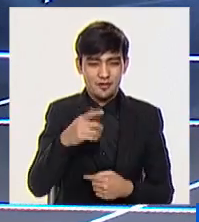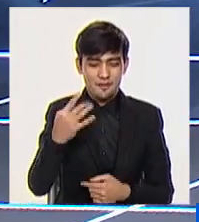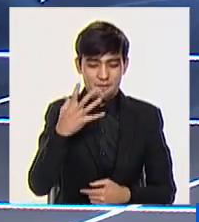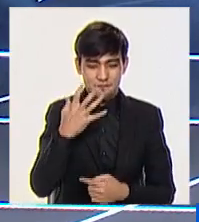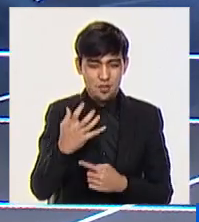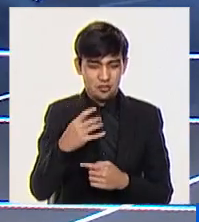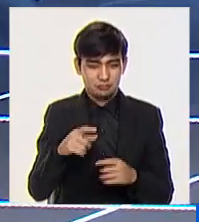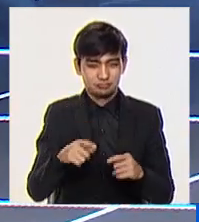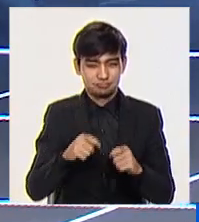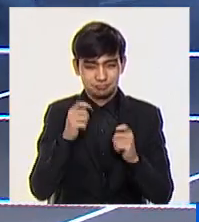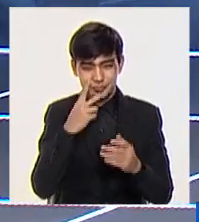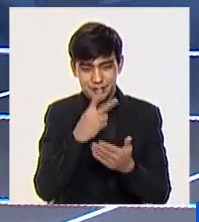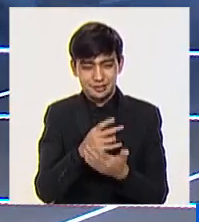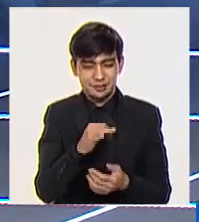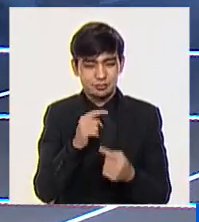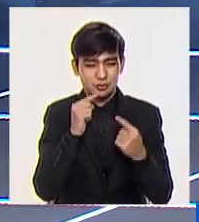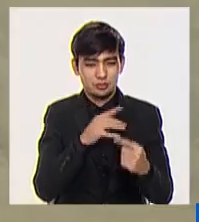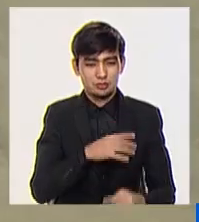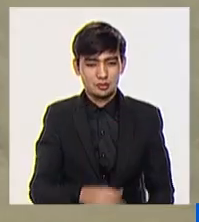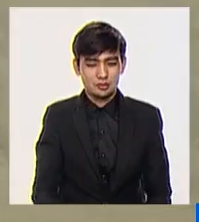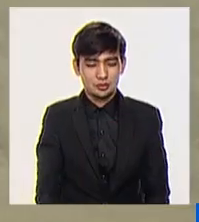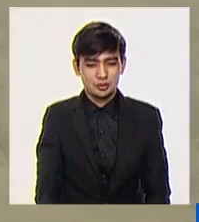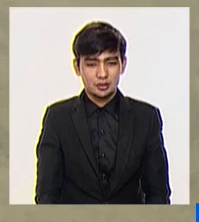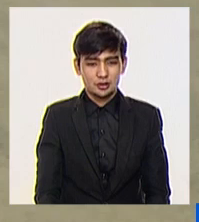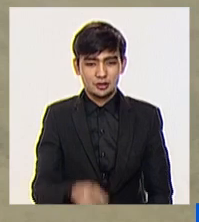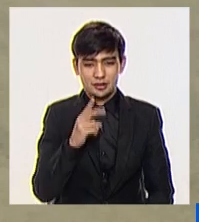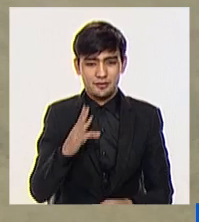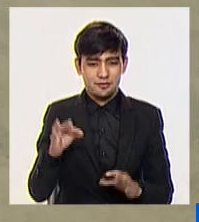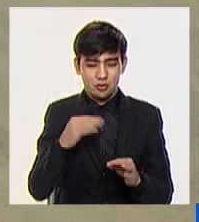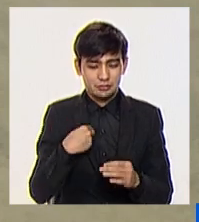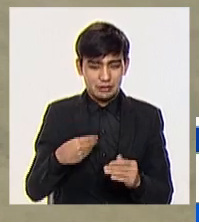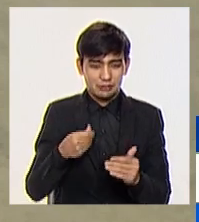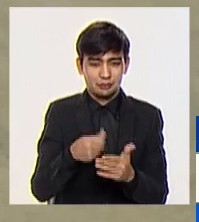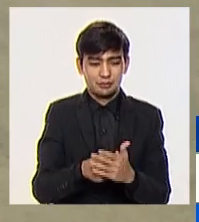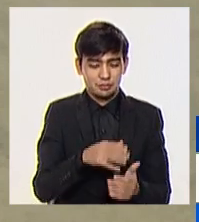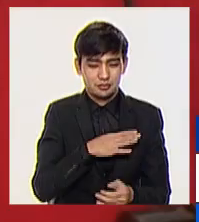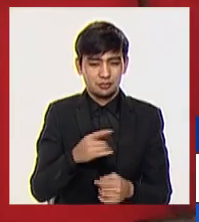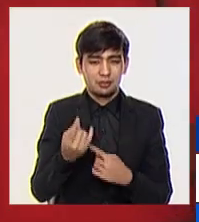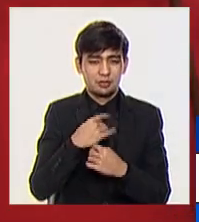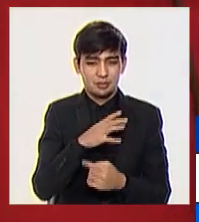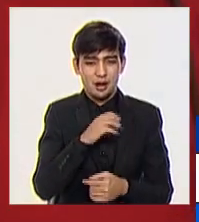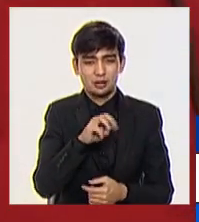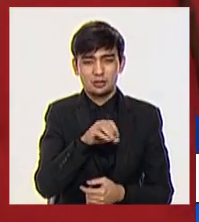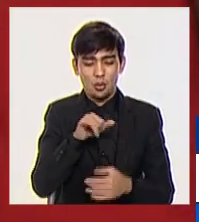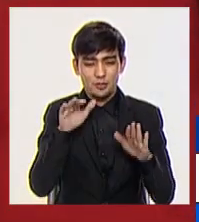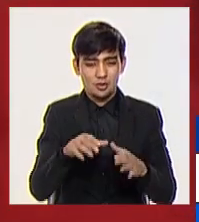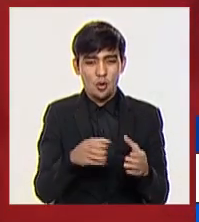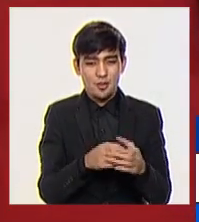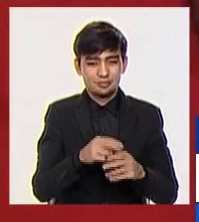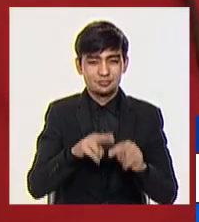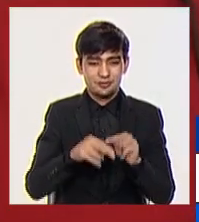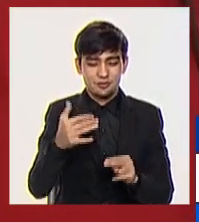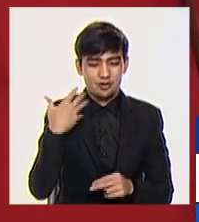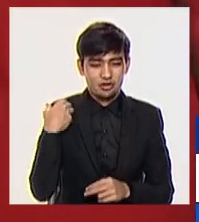алып шығып наразылықтарын білдірді. Тұрғын үйге ақша салып, алданып қалдық деген атыраулықтар көшеге құрылыс компаниясы